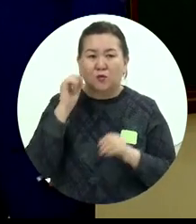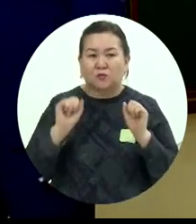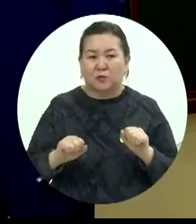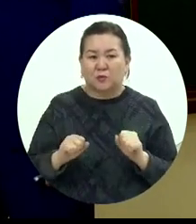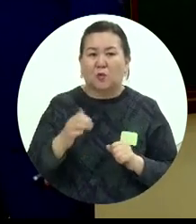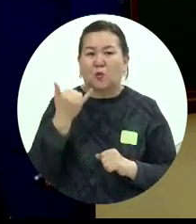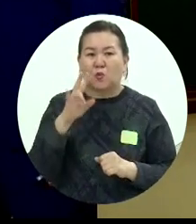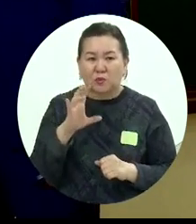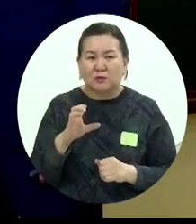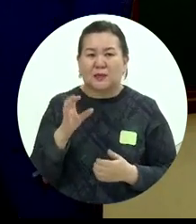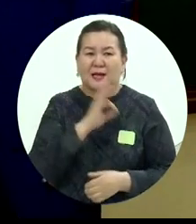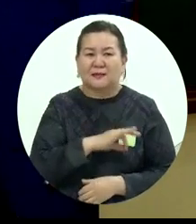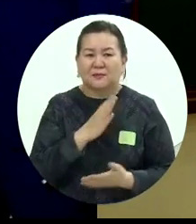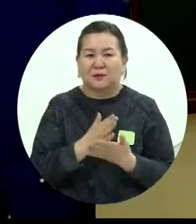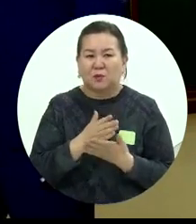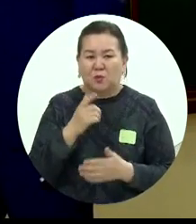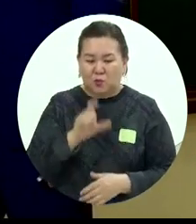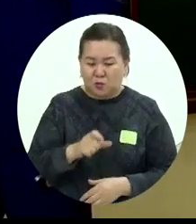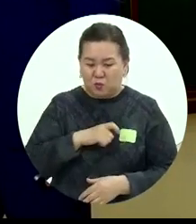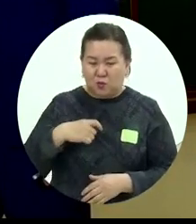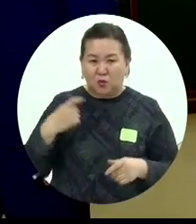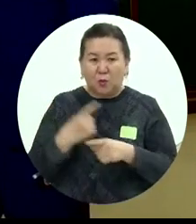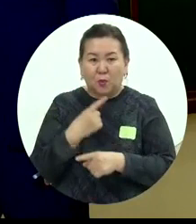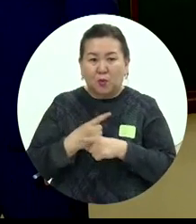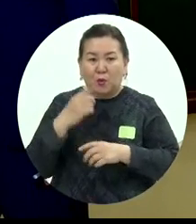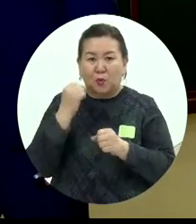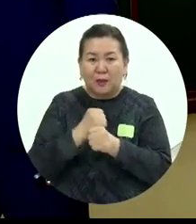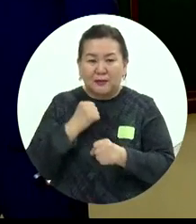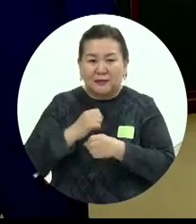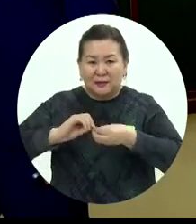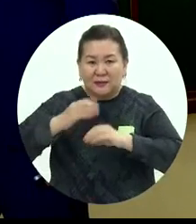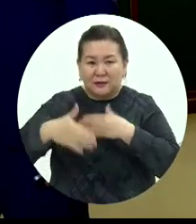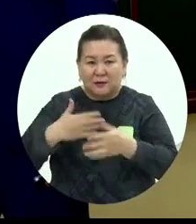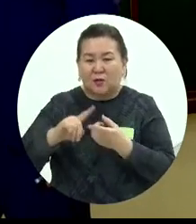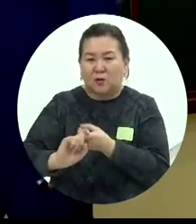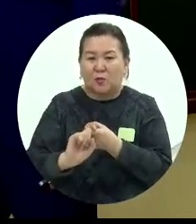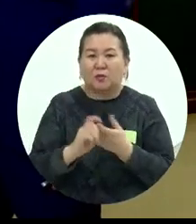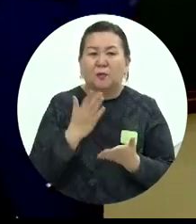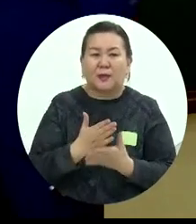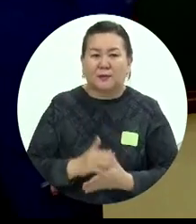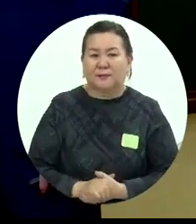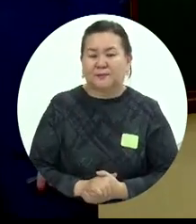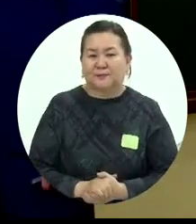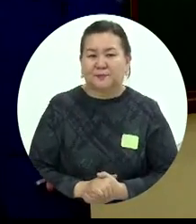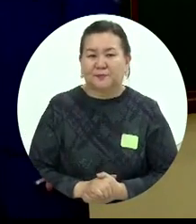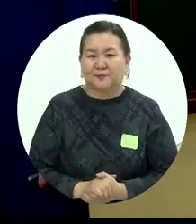усны үйлдвэрлэл болон за ашиглаж буй хүний буруутай үйл ажиллагаатай холбоотойгоор ус маань хомсддог байх нэ.